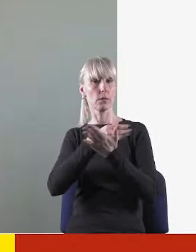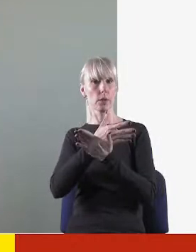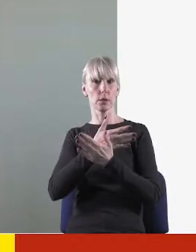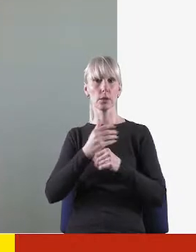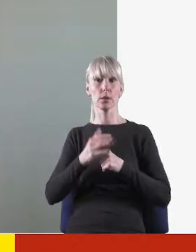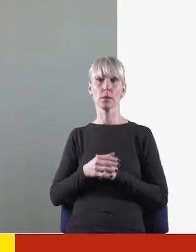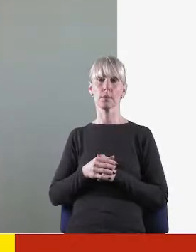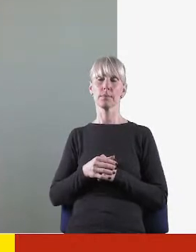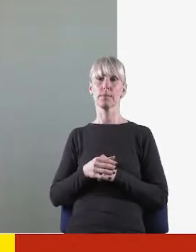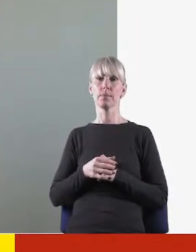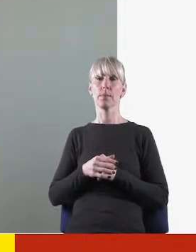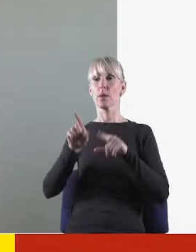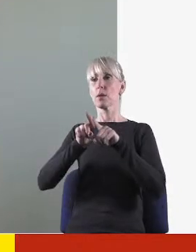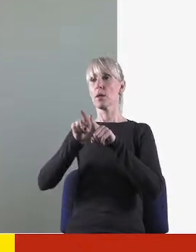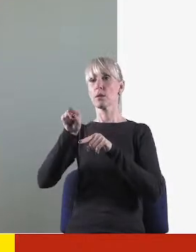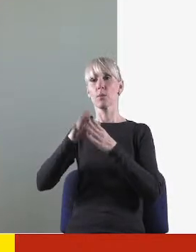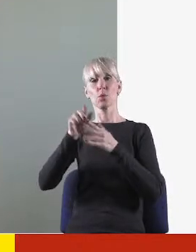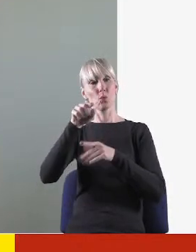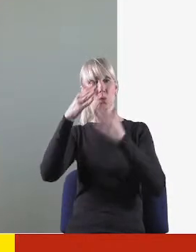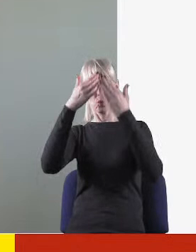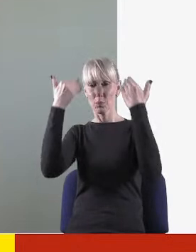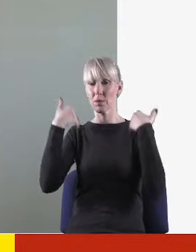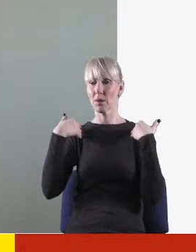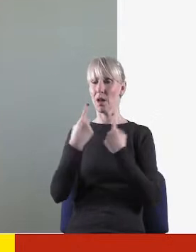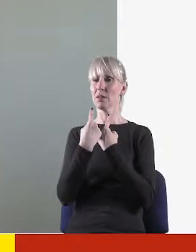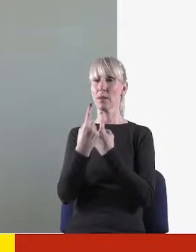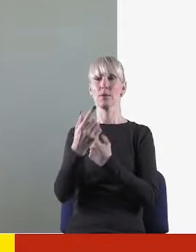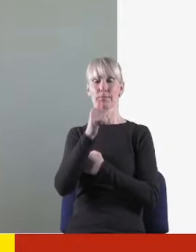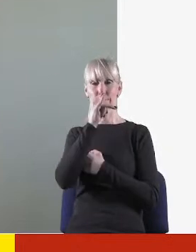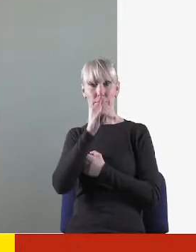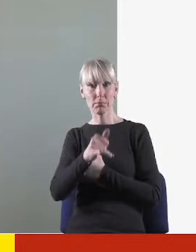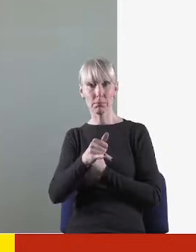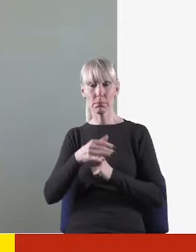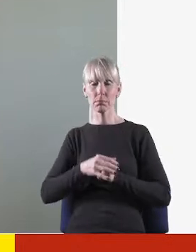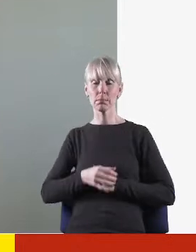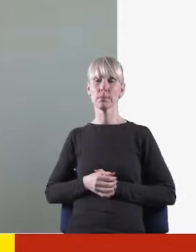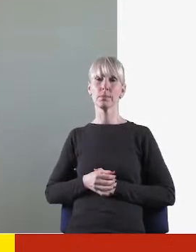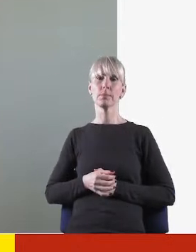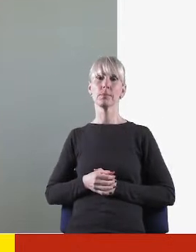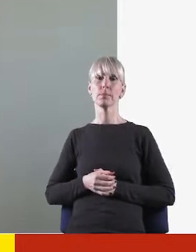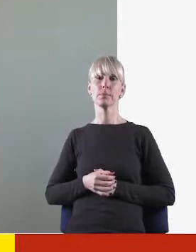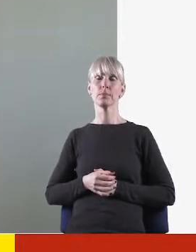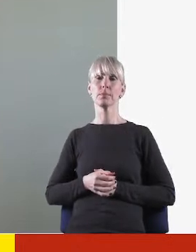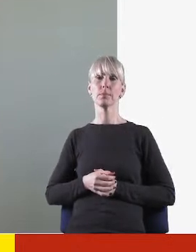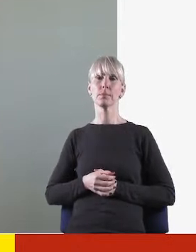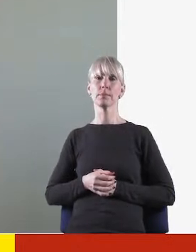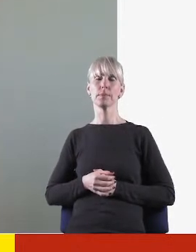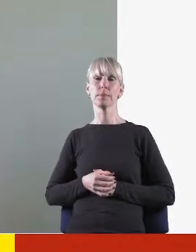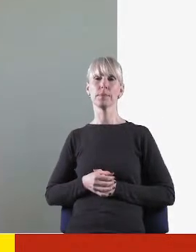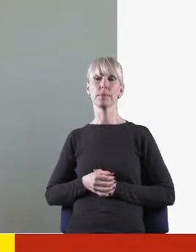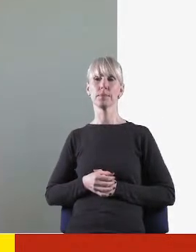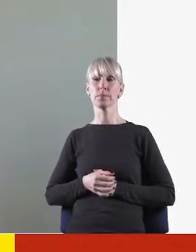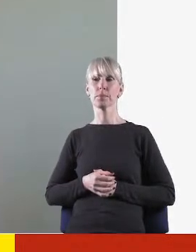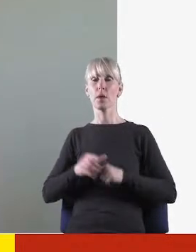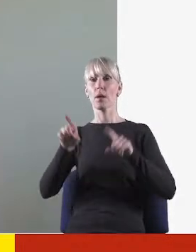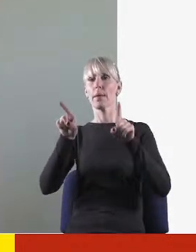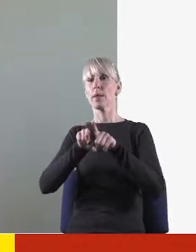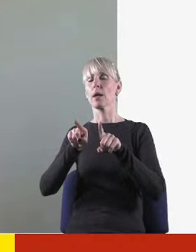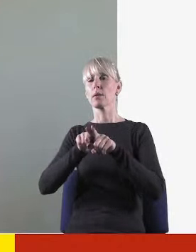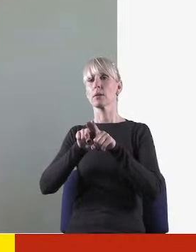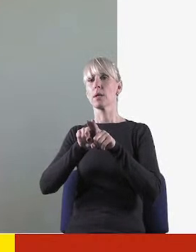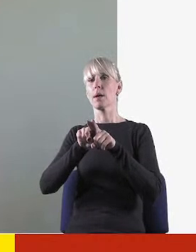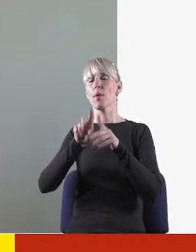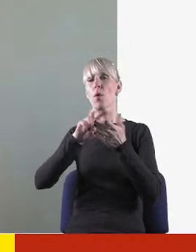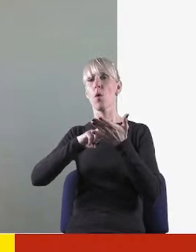no, samodzielnie te szpitale pewnie by nie były w stanie sprostać. I przede wszystkim też odstąpienia od